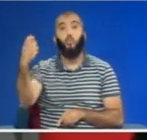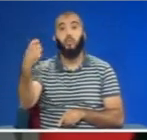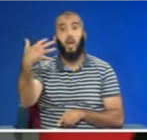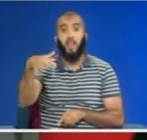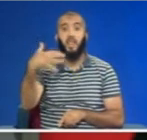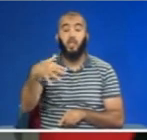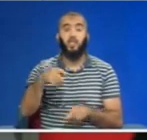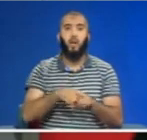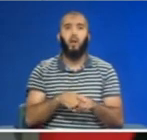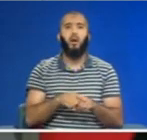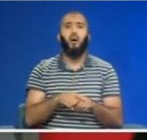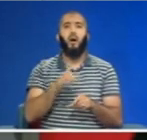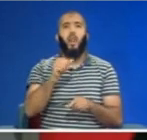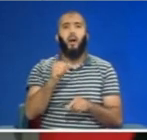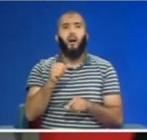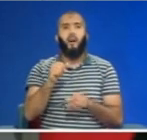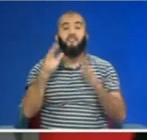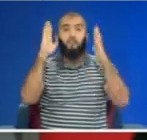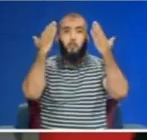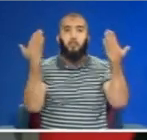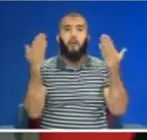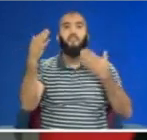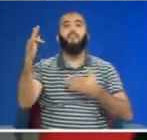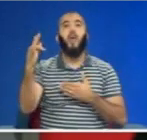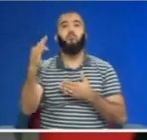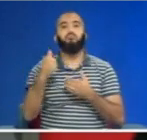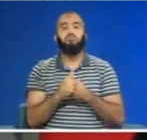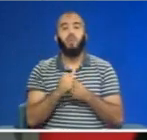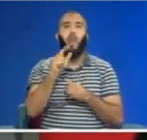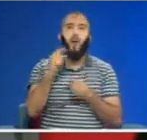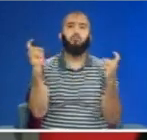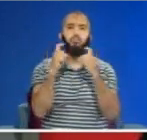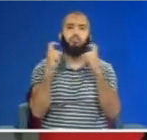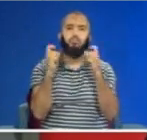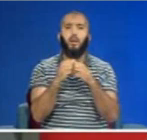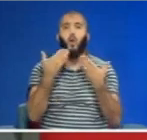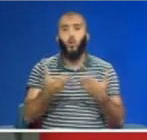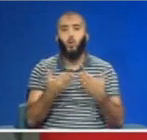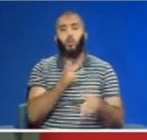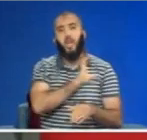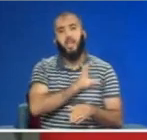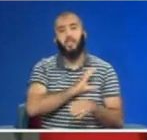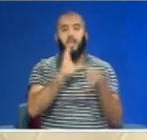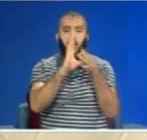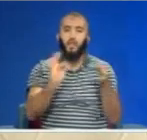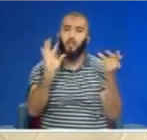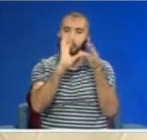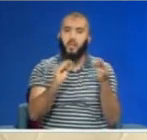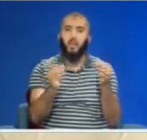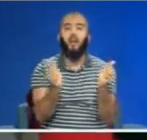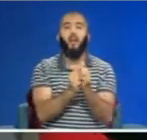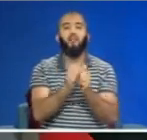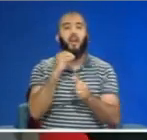هذا الشهر أيها الأحباب الكرام، لنا وقفة مع الشيخ أبو عبد السلام إن شاء الله تعالى، بيانا وتوضيحا